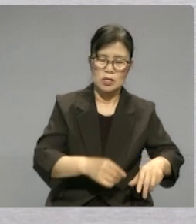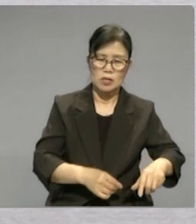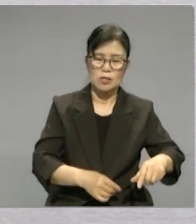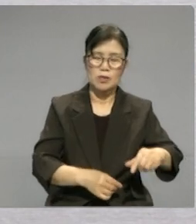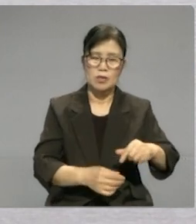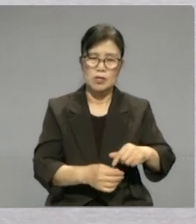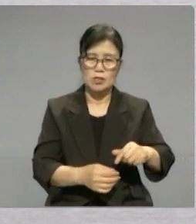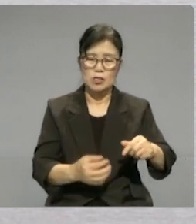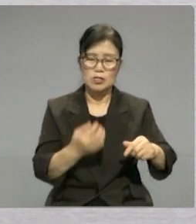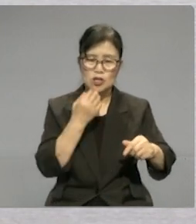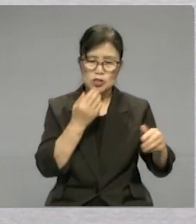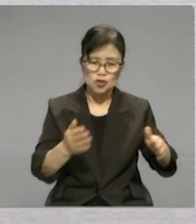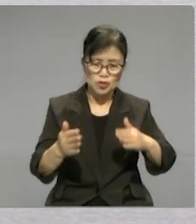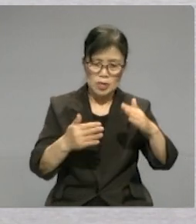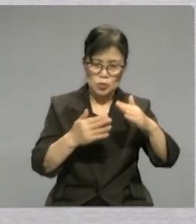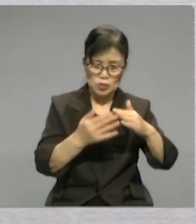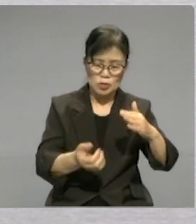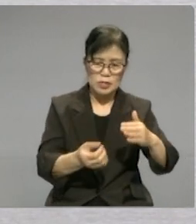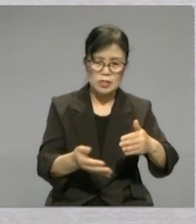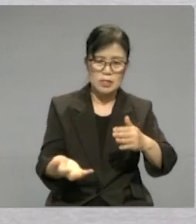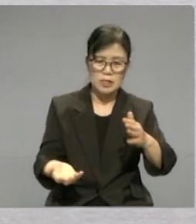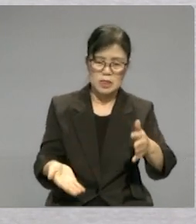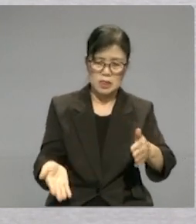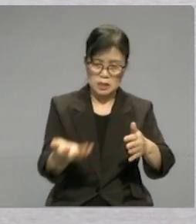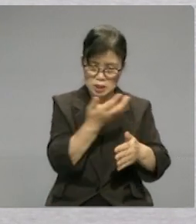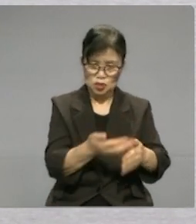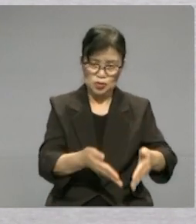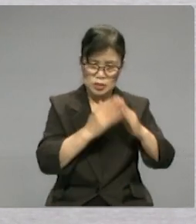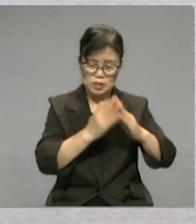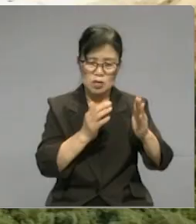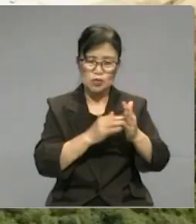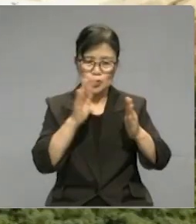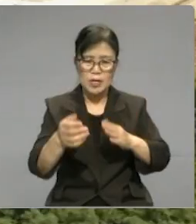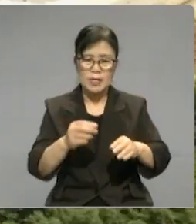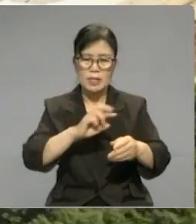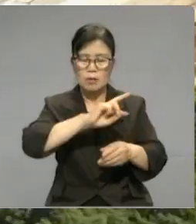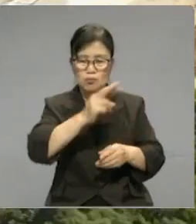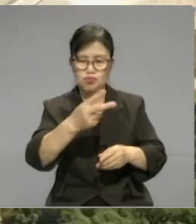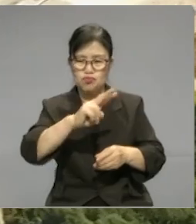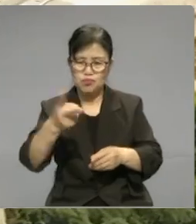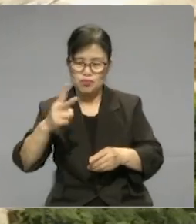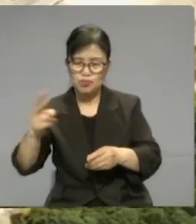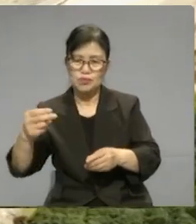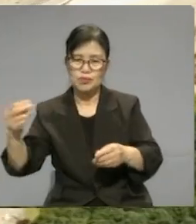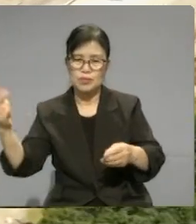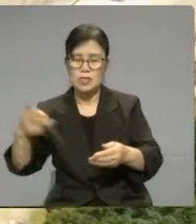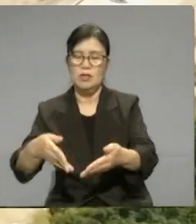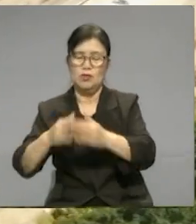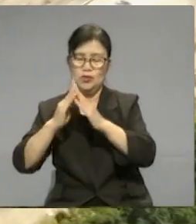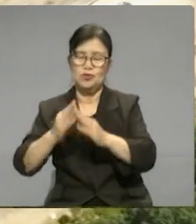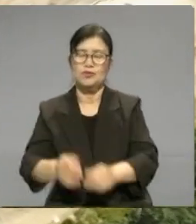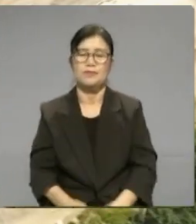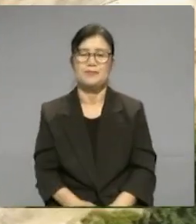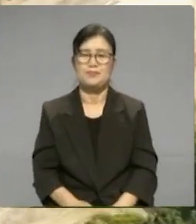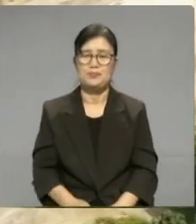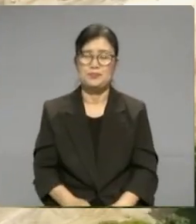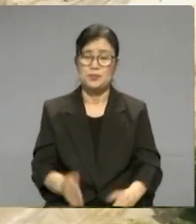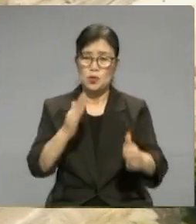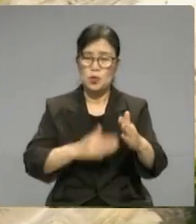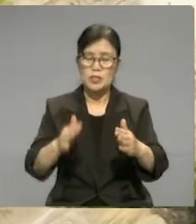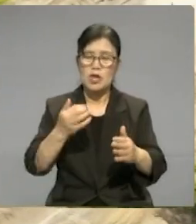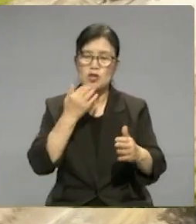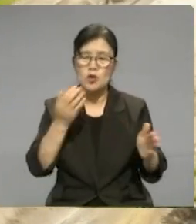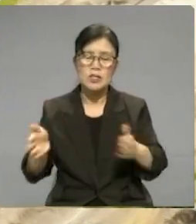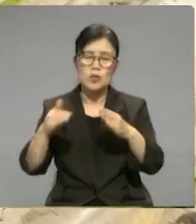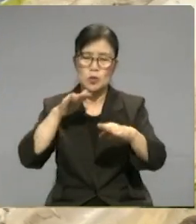다음에 순차적으로 어 다른 부지를 활용해서 재건축하는 방안 공사는 경기도형 정비방안을 수립해